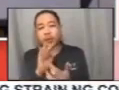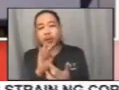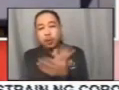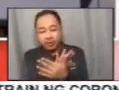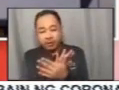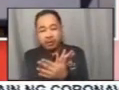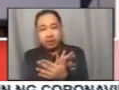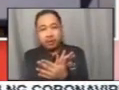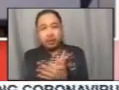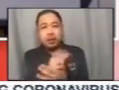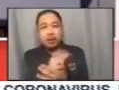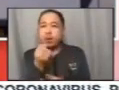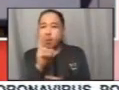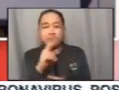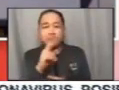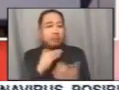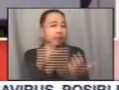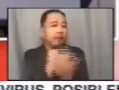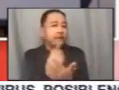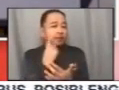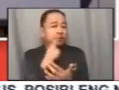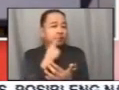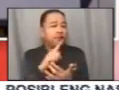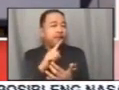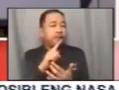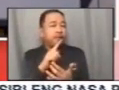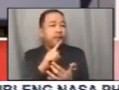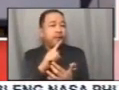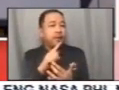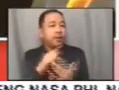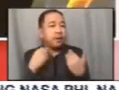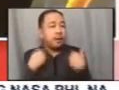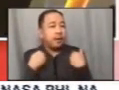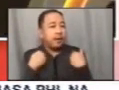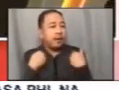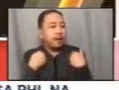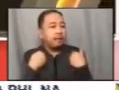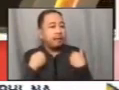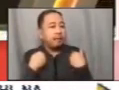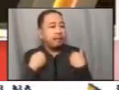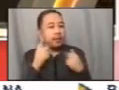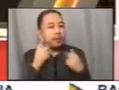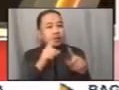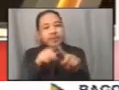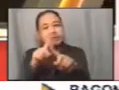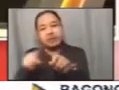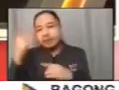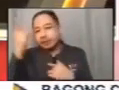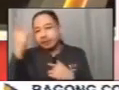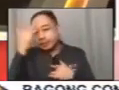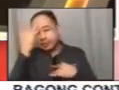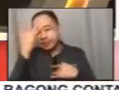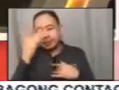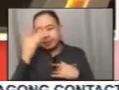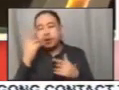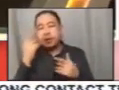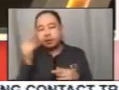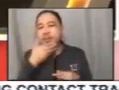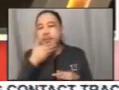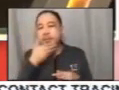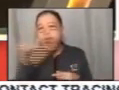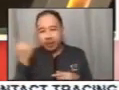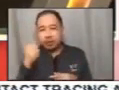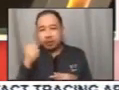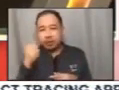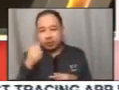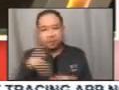yung Pfizer at Moderna pa. Okay, nabanggit yung ibang mga brands or itong mga ibang supplier na magbibigay o kung